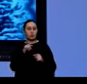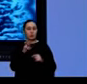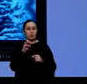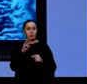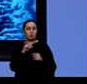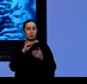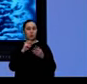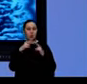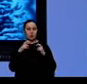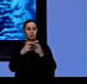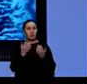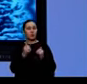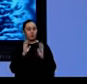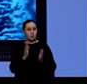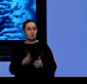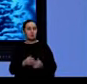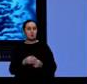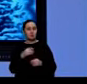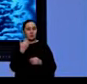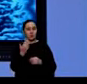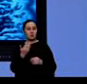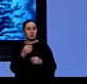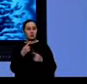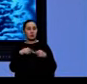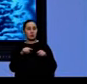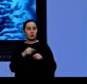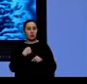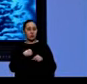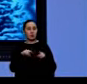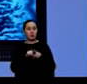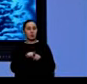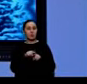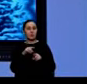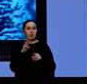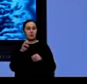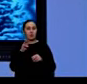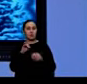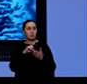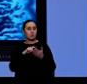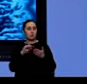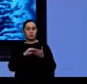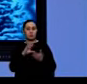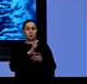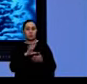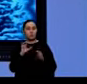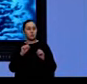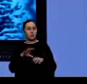мана шу матнни текшириб оламиз. Сиз худди мен каби матн тузмаган бўлишингиз